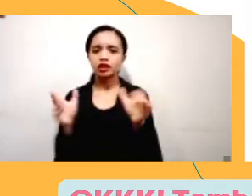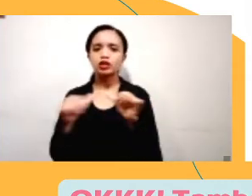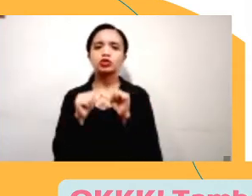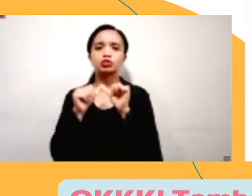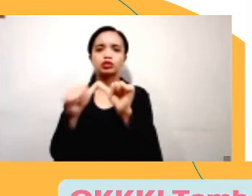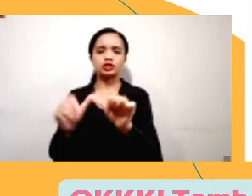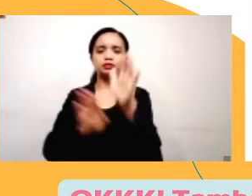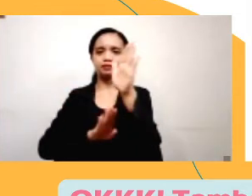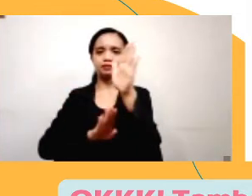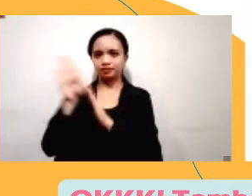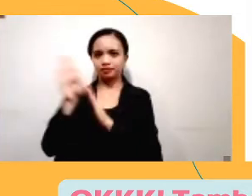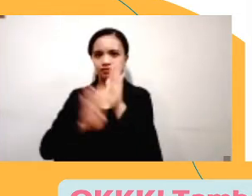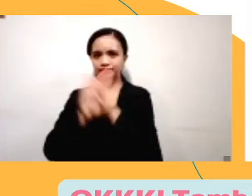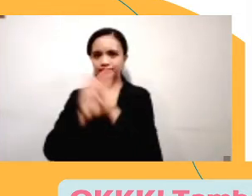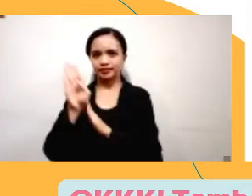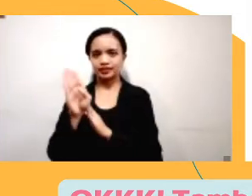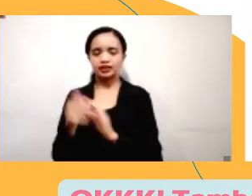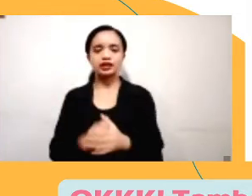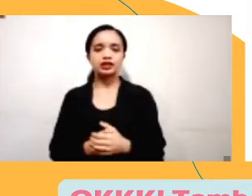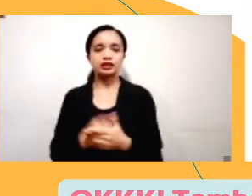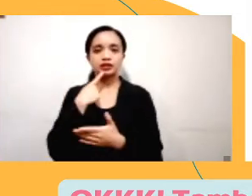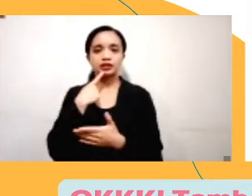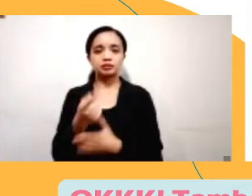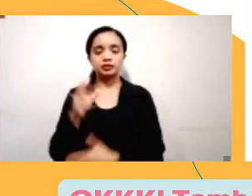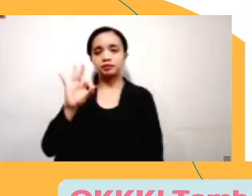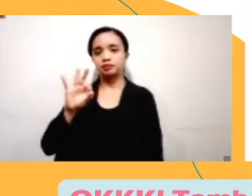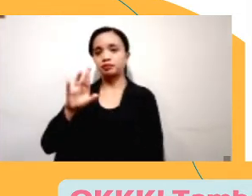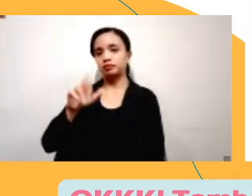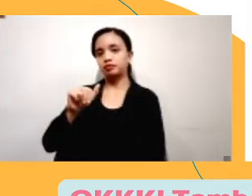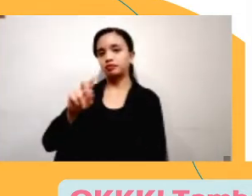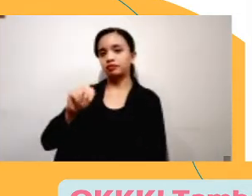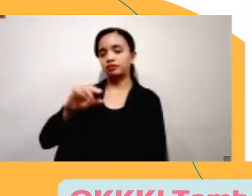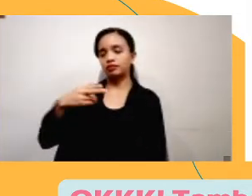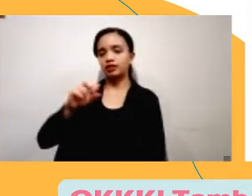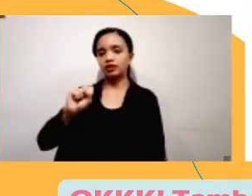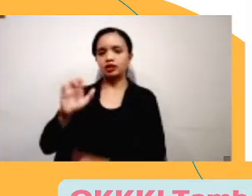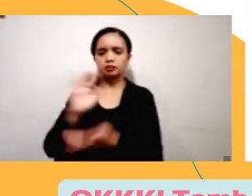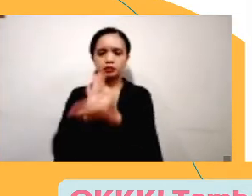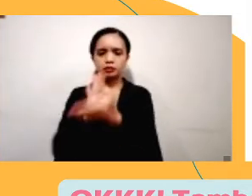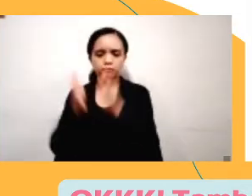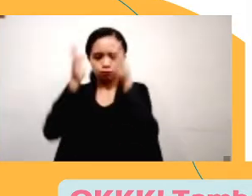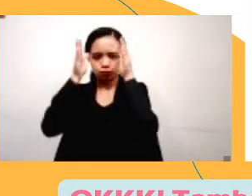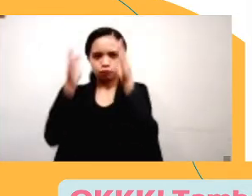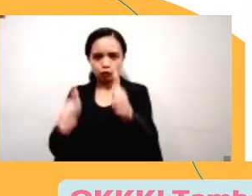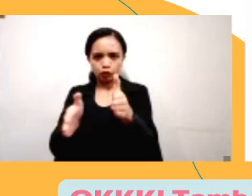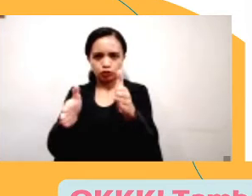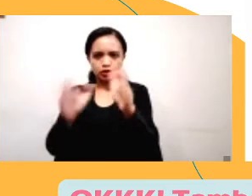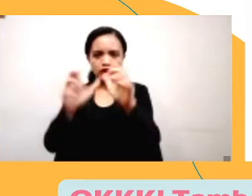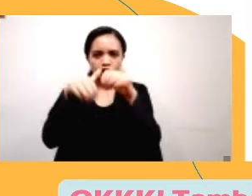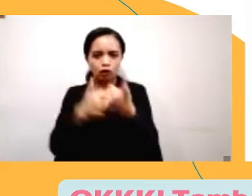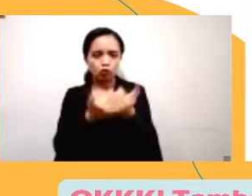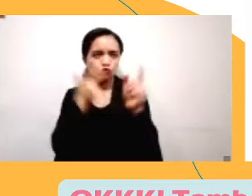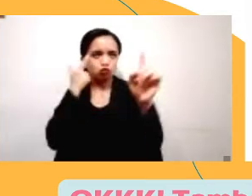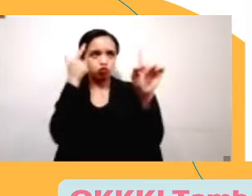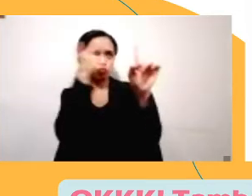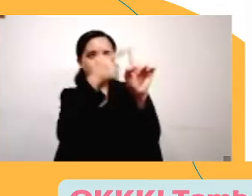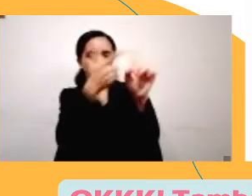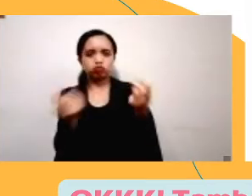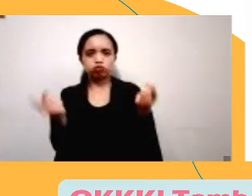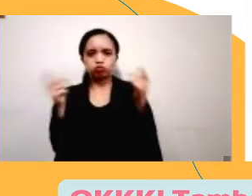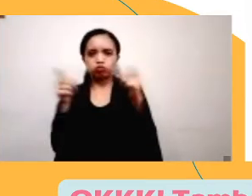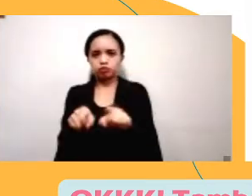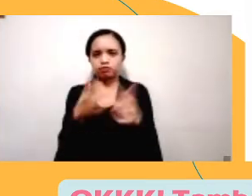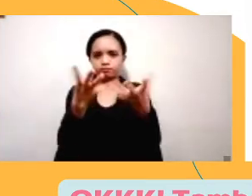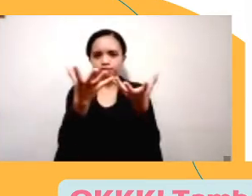development. Ay, sabi naman ni Francesca, nagiging determinado yan sa pag-abot ng mga layunin. So